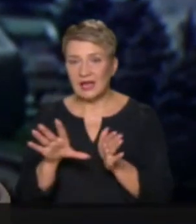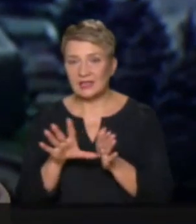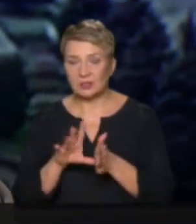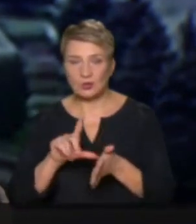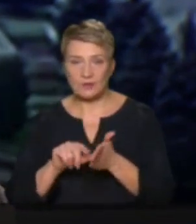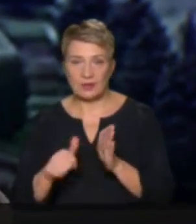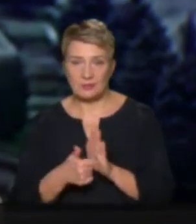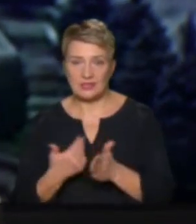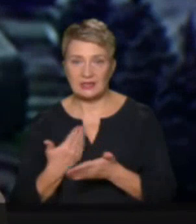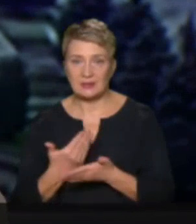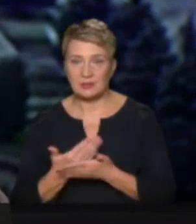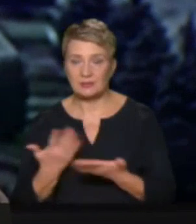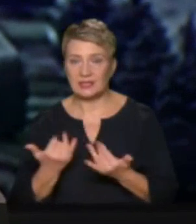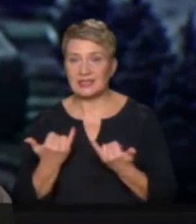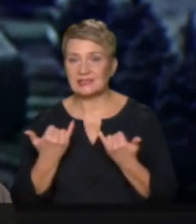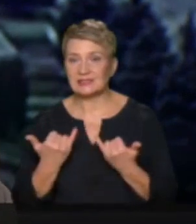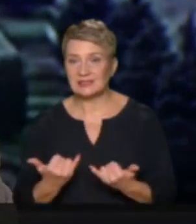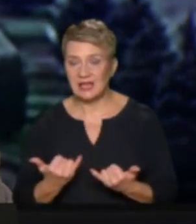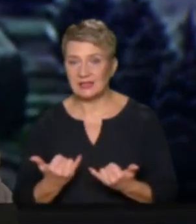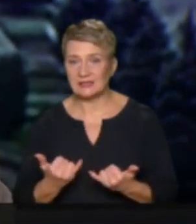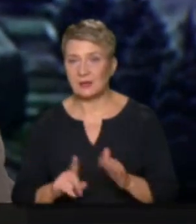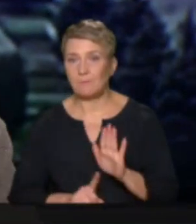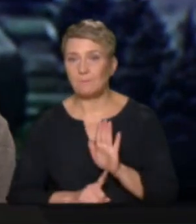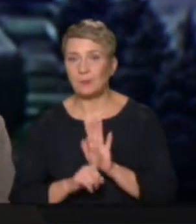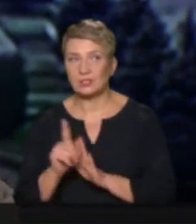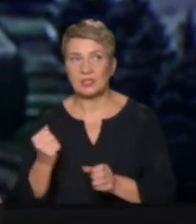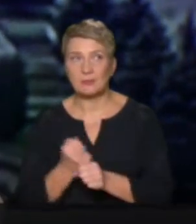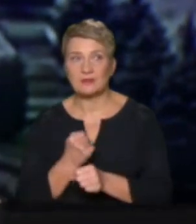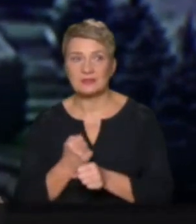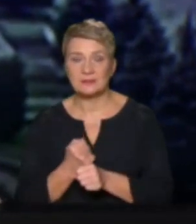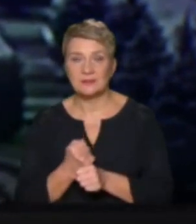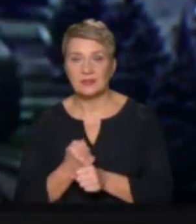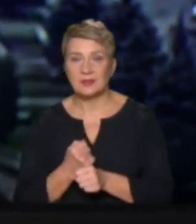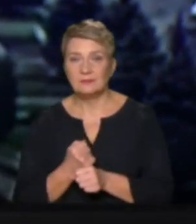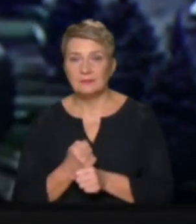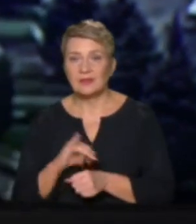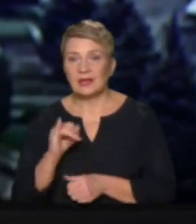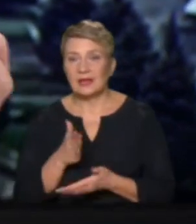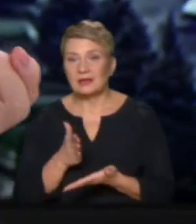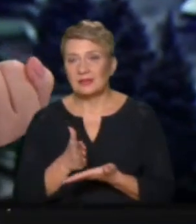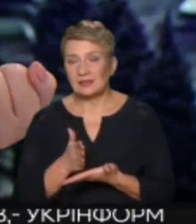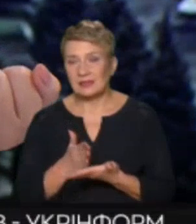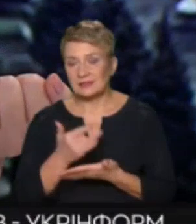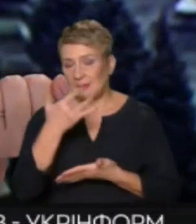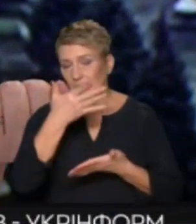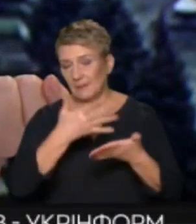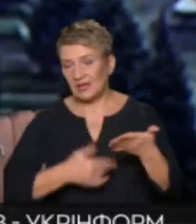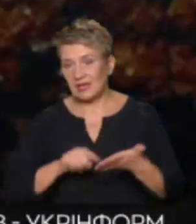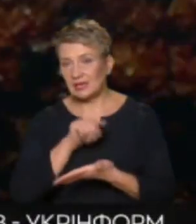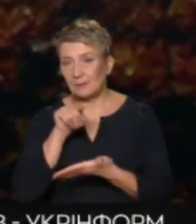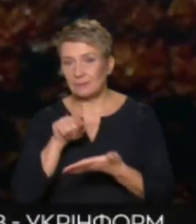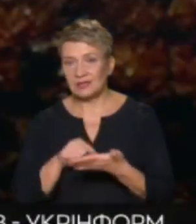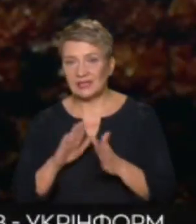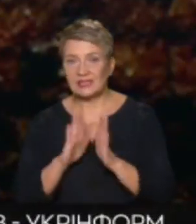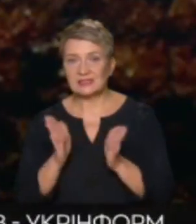наприклад, да, який ми зараз спільно так само з міністром залишити, да, можна залишити. Є перелік питань загальних, да, на